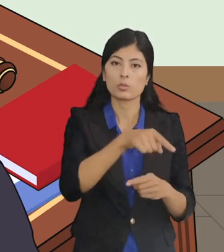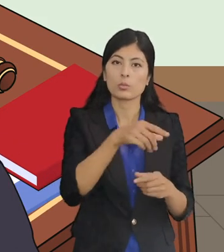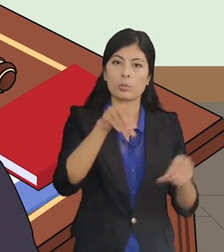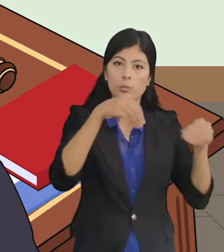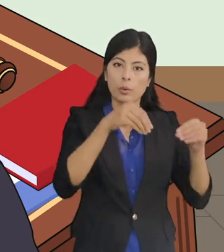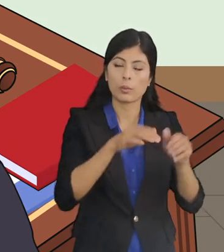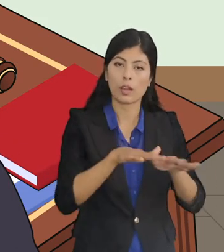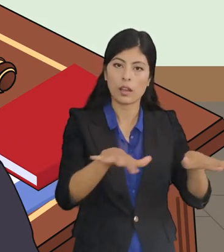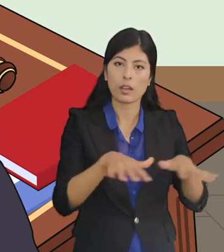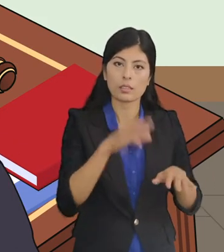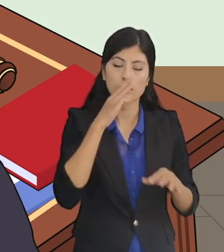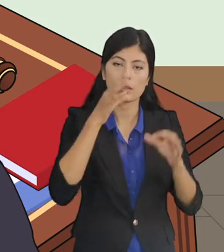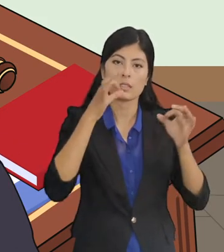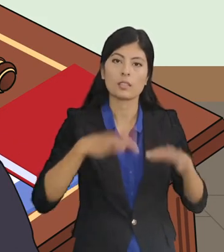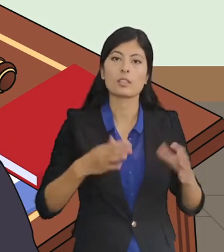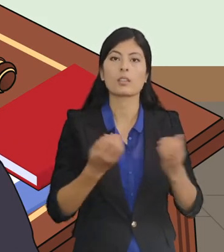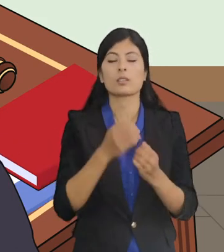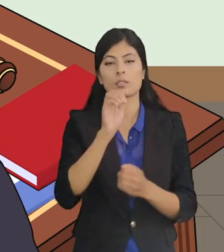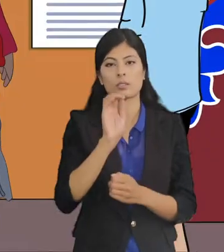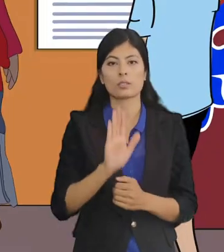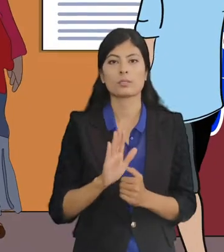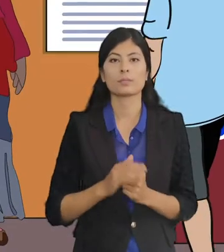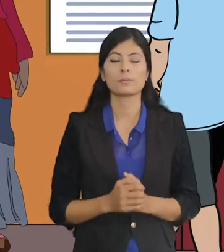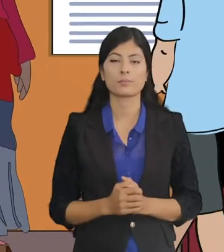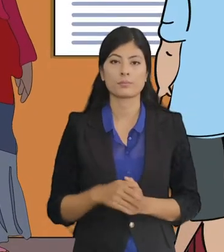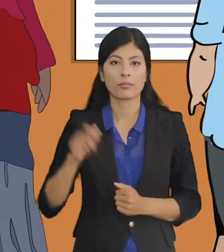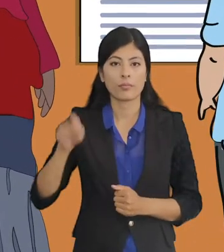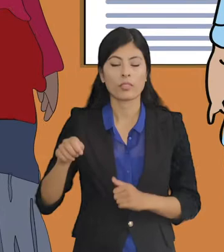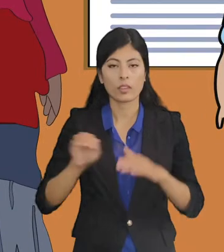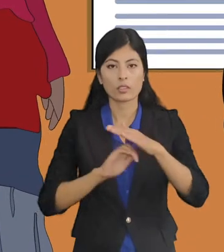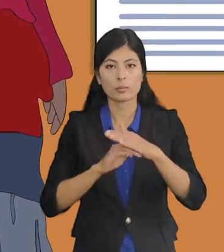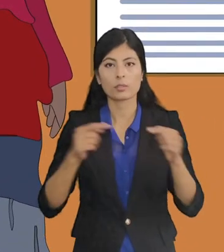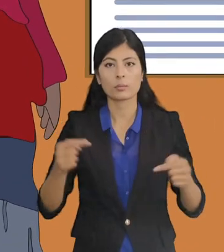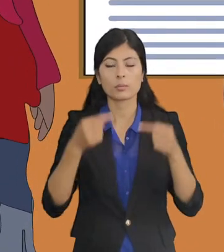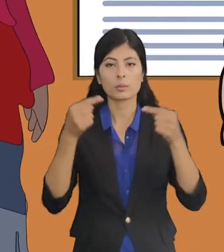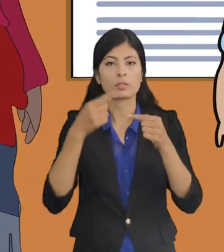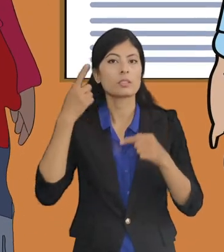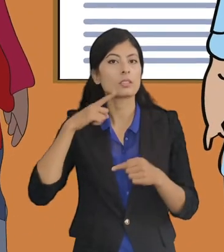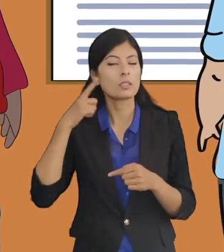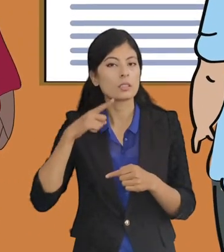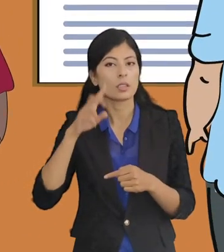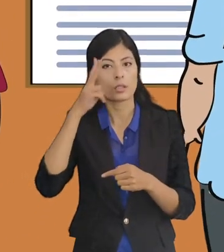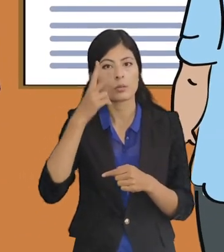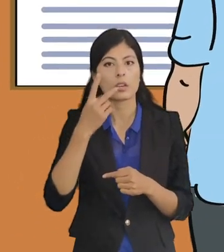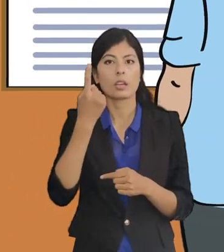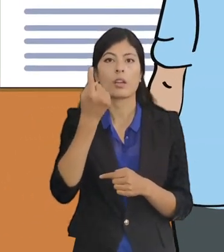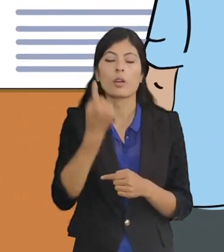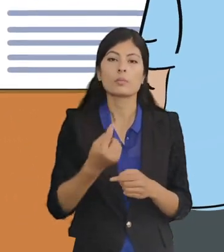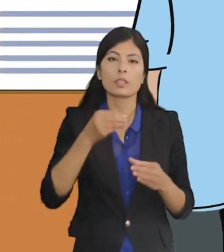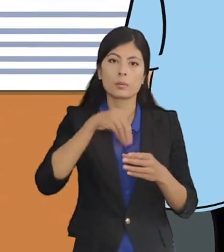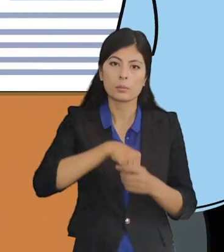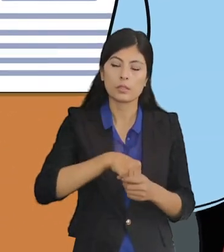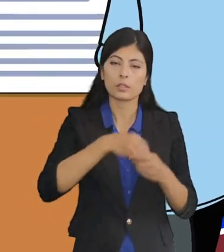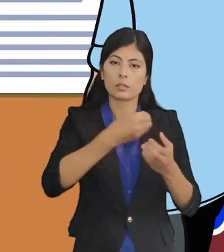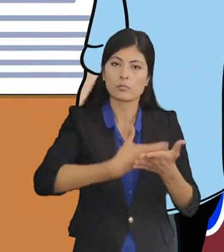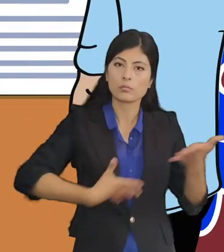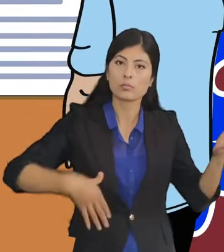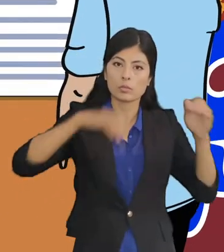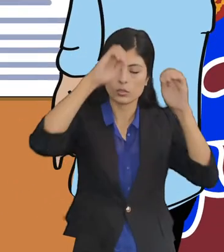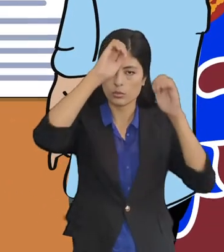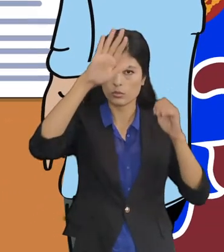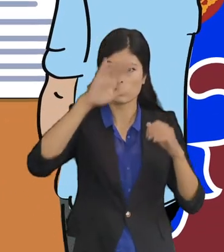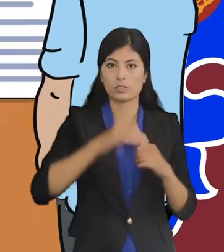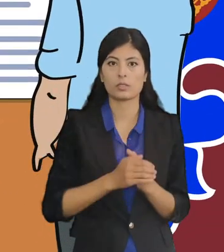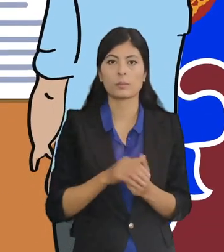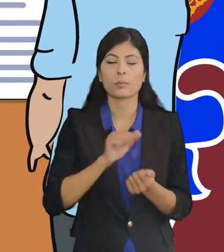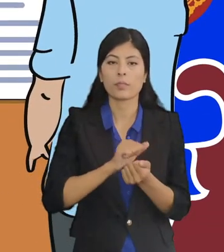प्रमाणका आधारमा निर्णय गर्न सक्दछ। न्यायिक समितिले विवादका दैनिक वा साप्ताहिक पेशी सूची प्रकाशन गर्दा